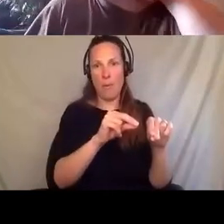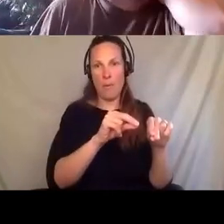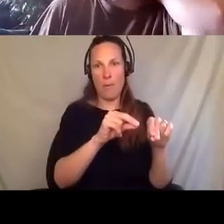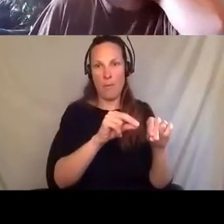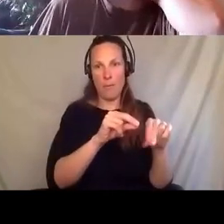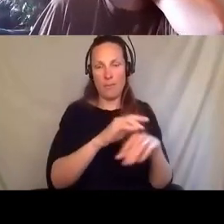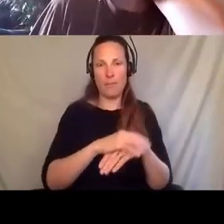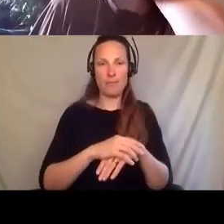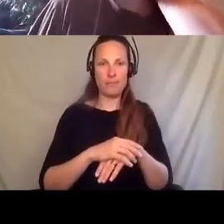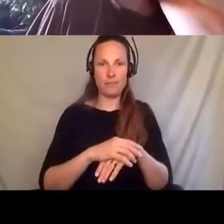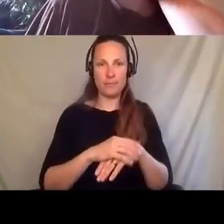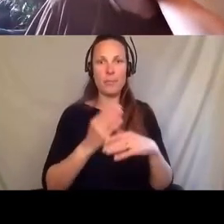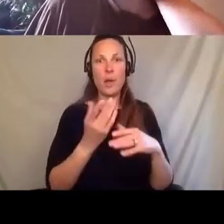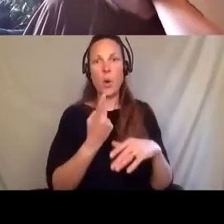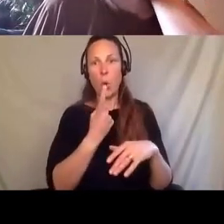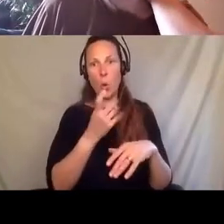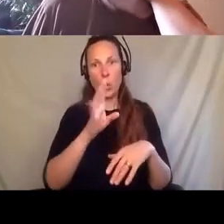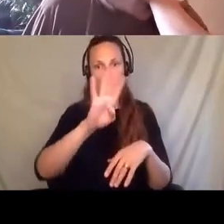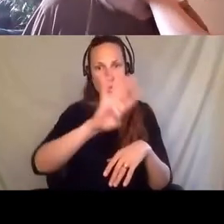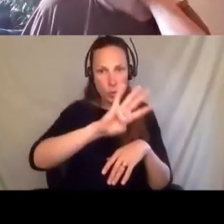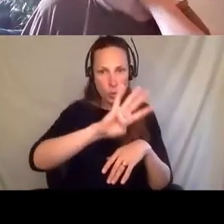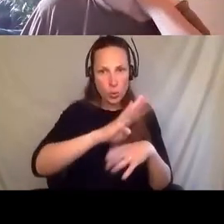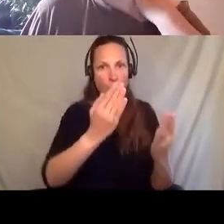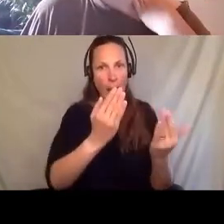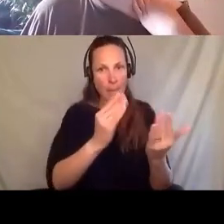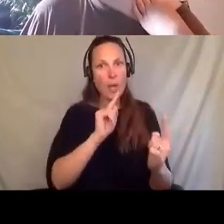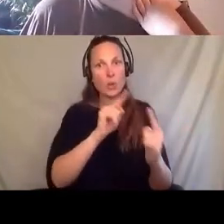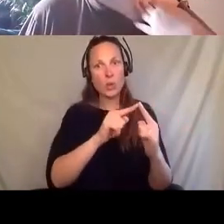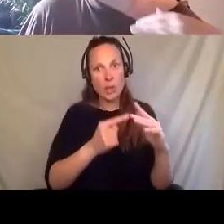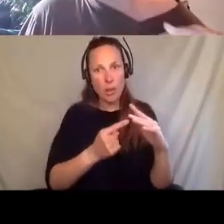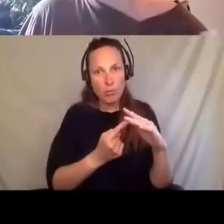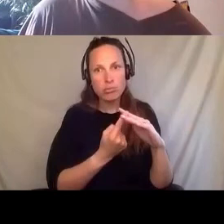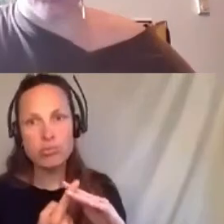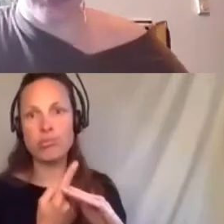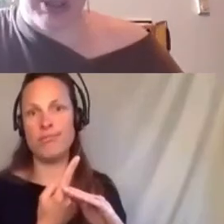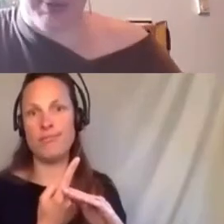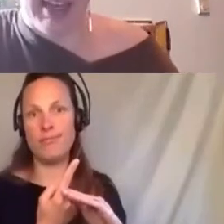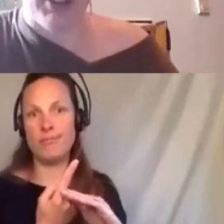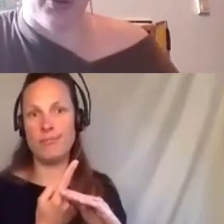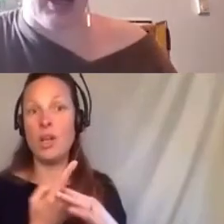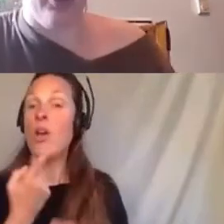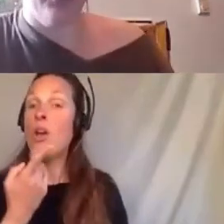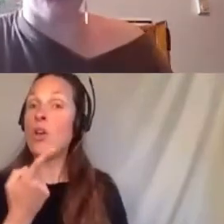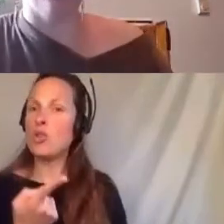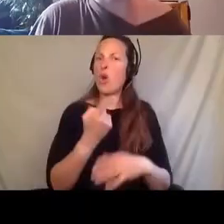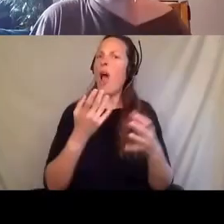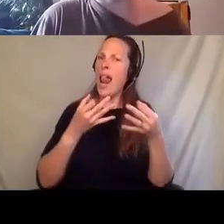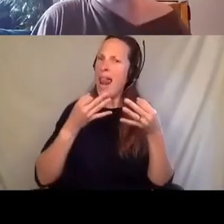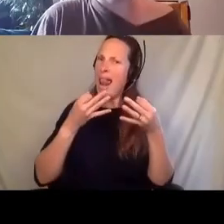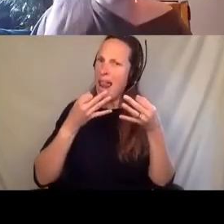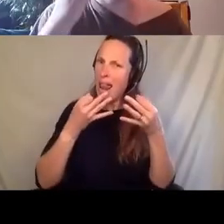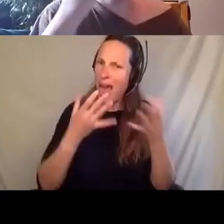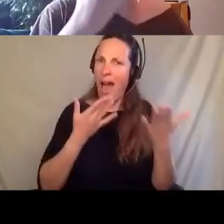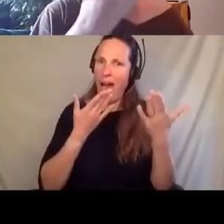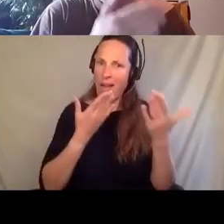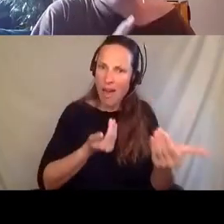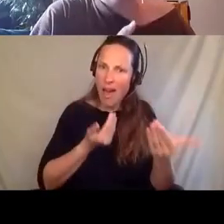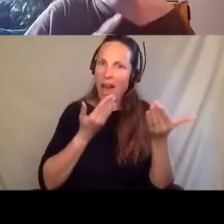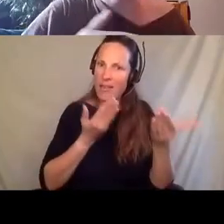attend que les germes sortent. Puis, c'est une germination lente. On va voir